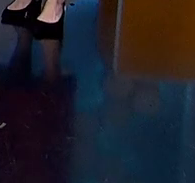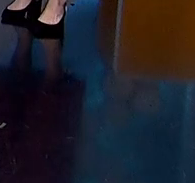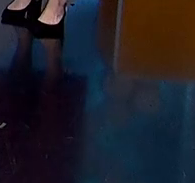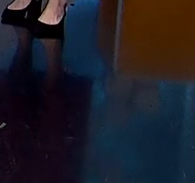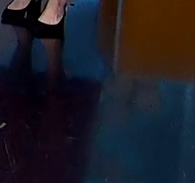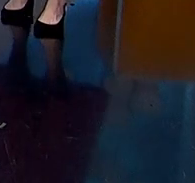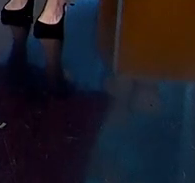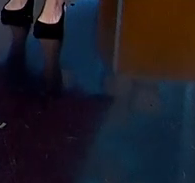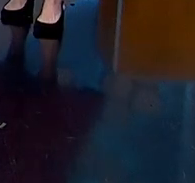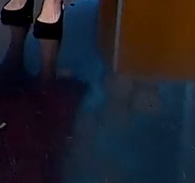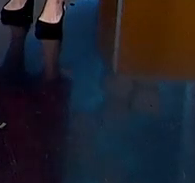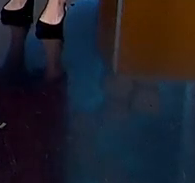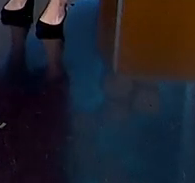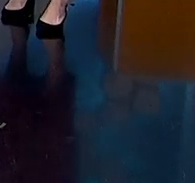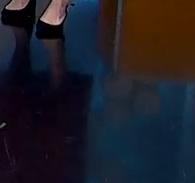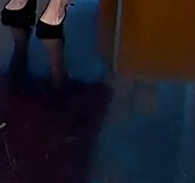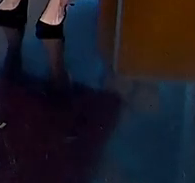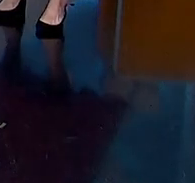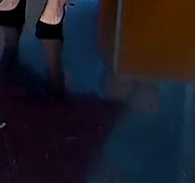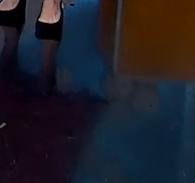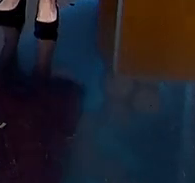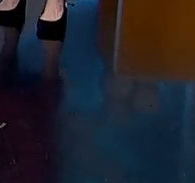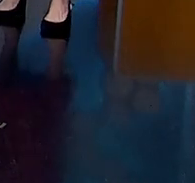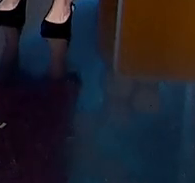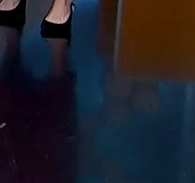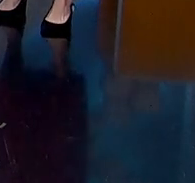tanggung jawab selalu